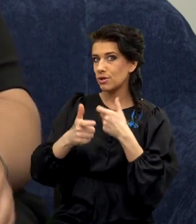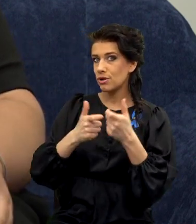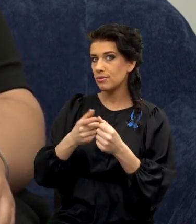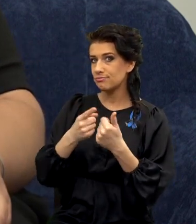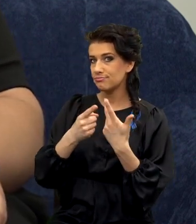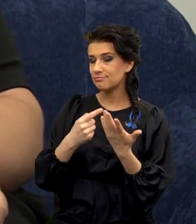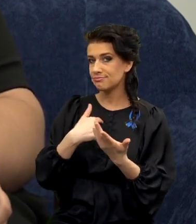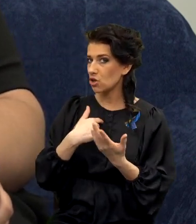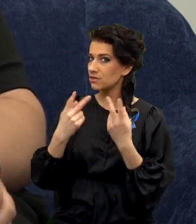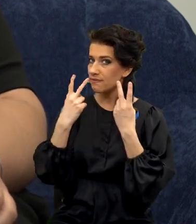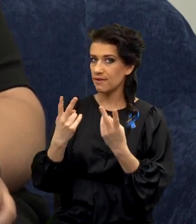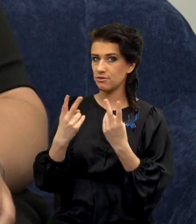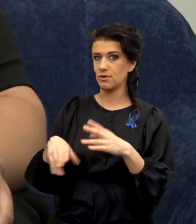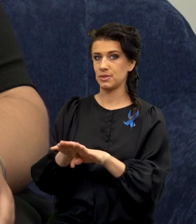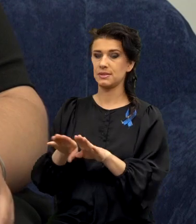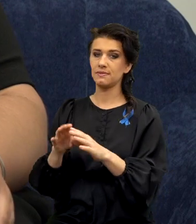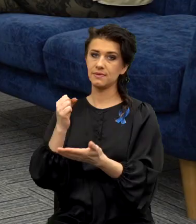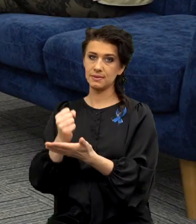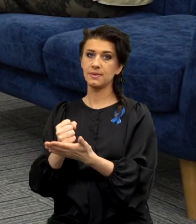to jest naprawdę niesamowicie ważne.